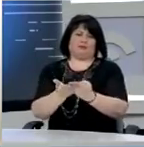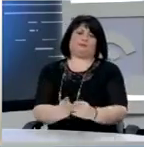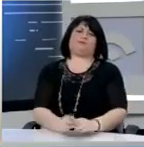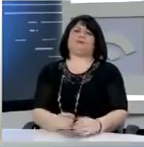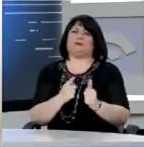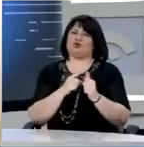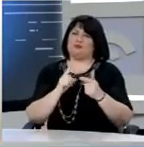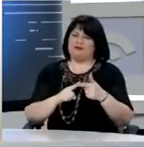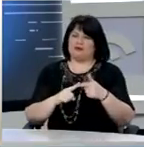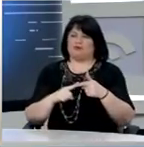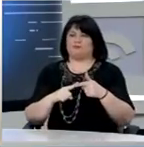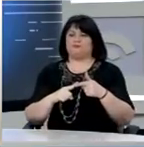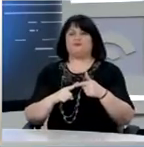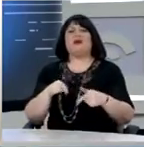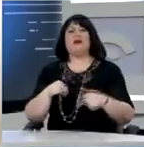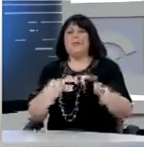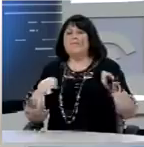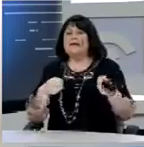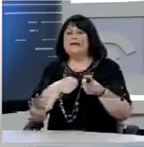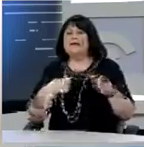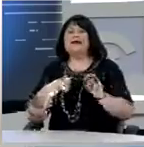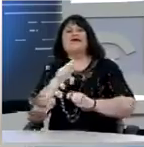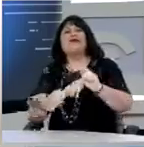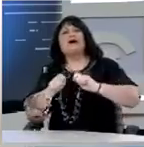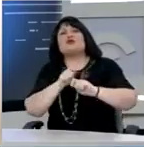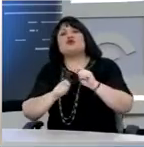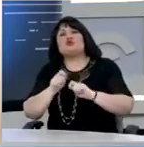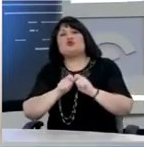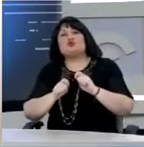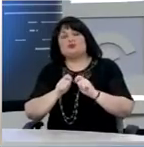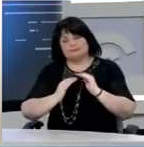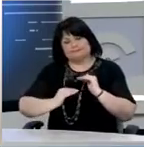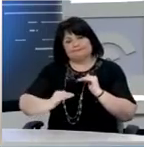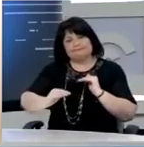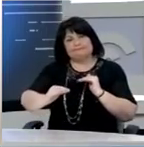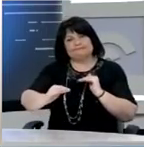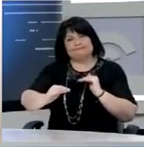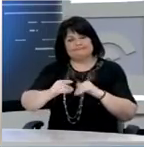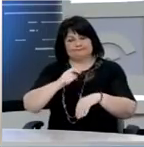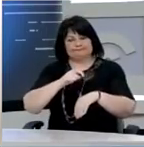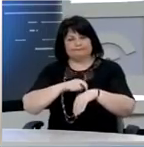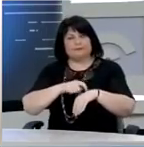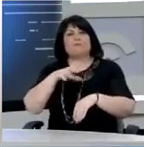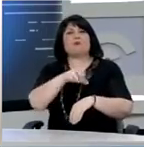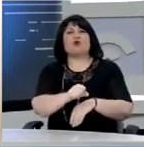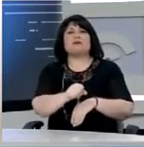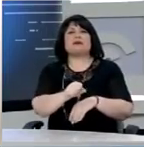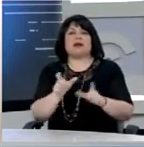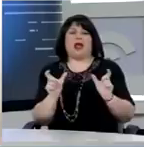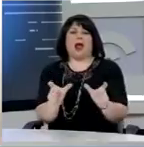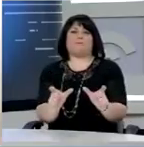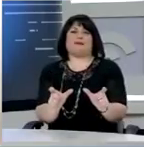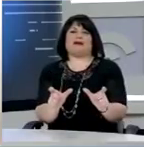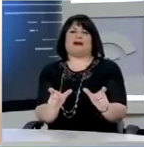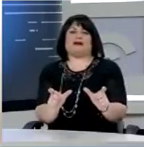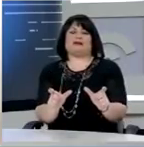Δεύτερο, τα εν λόγω μέτρα διαμορφώνουν και μια γραμμή προληπτικής άμυνας